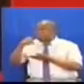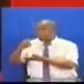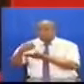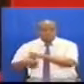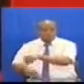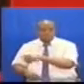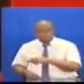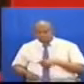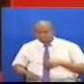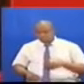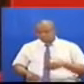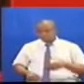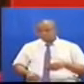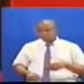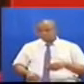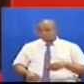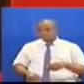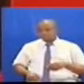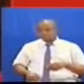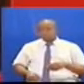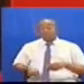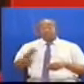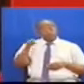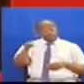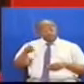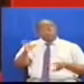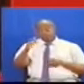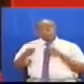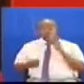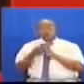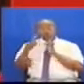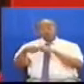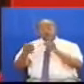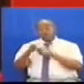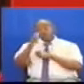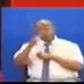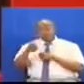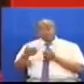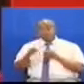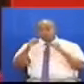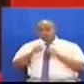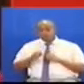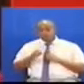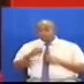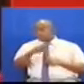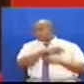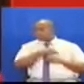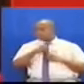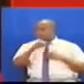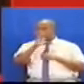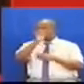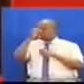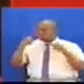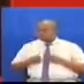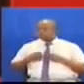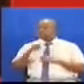wanaotamani. Tunaweza tukapata waharibifu wachache wakataka kuiharibu nchi hii, lazima tuwe na jeshi imara katika Jamhuri ya Muungano wa